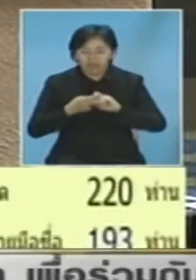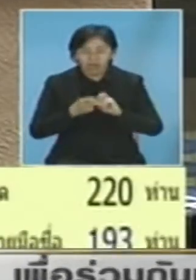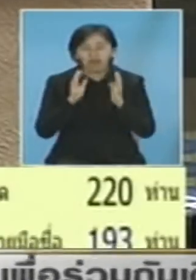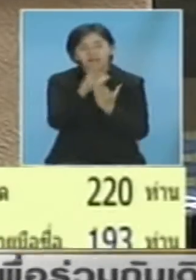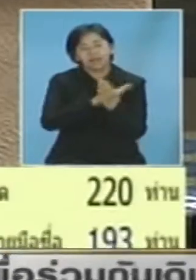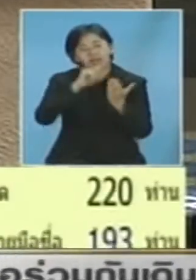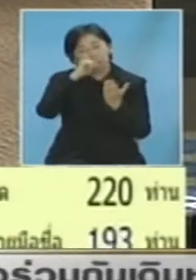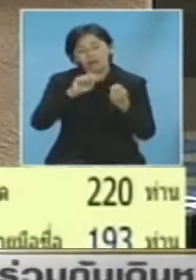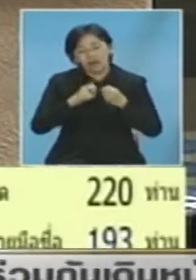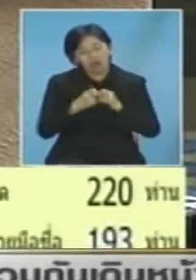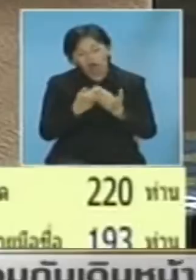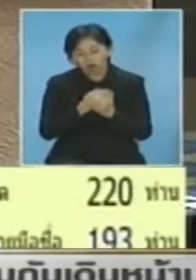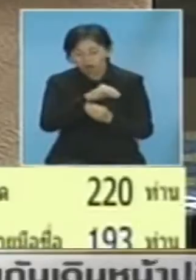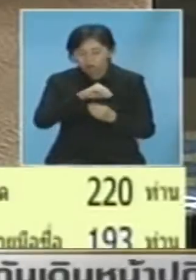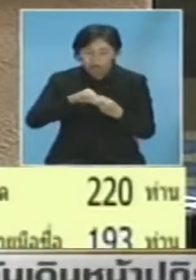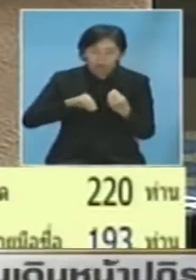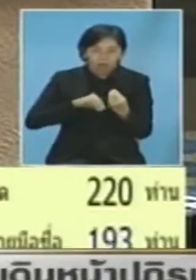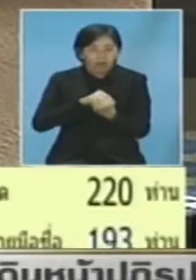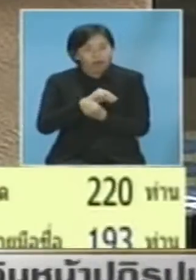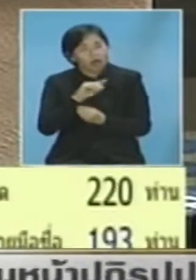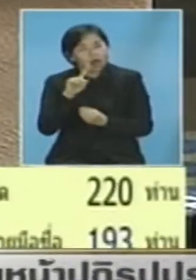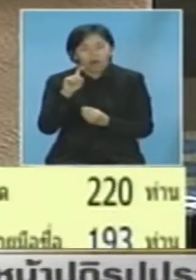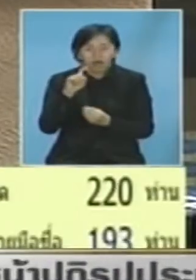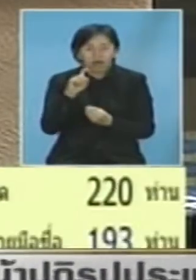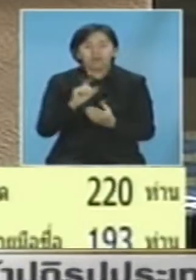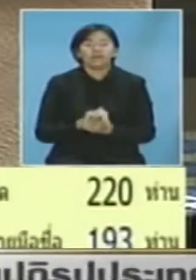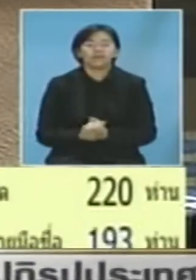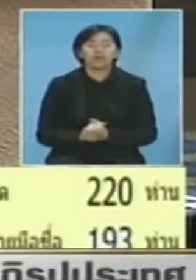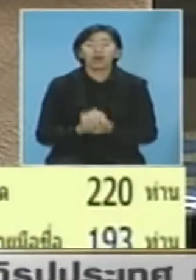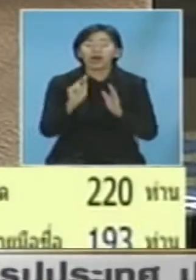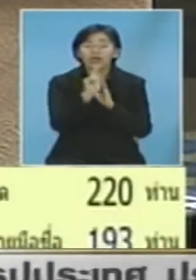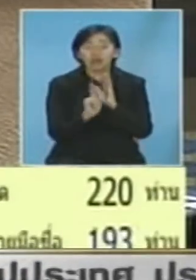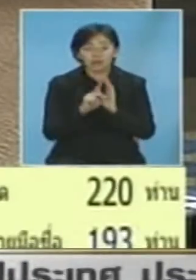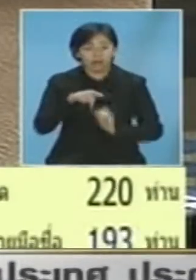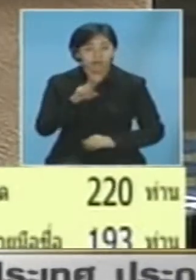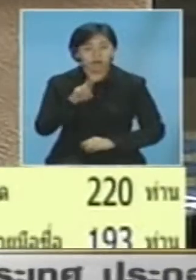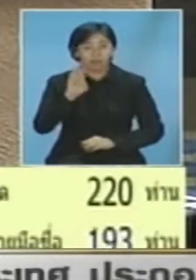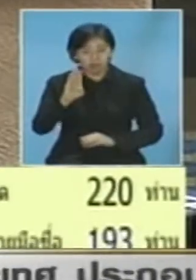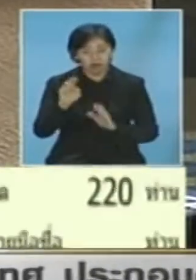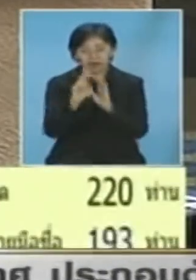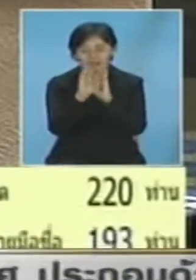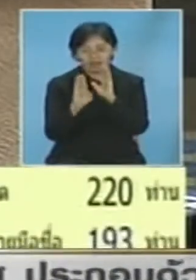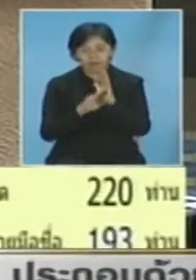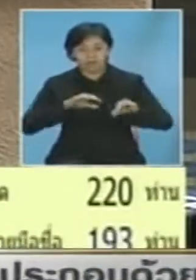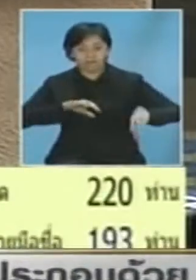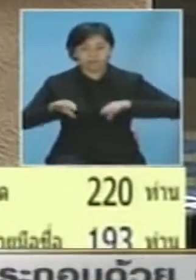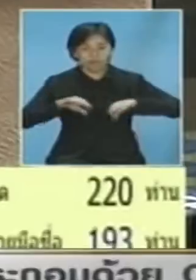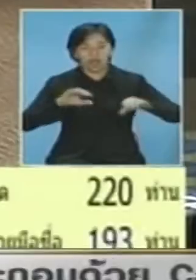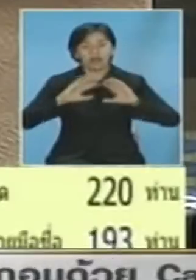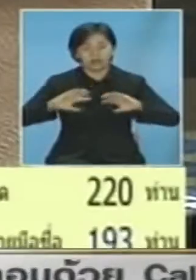ทศเพราะฉะนั้นตามพระราชบัญญัติระเบียบบริหารราชการแผ่นดินปี